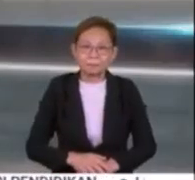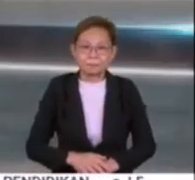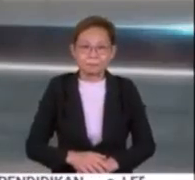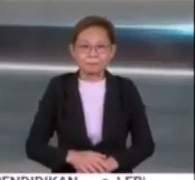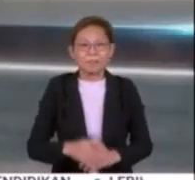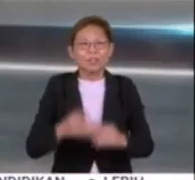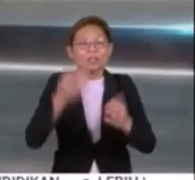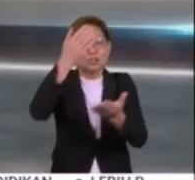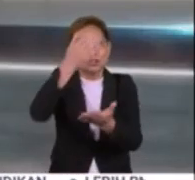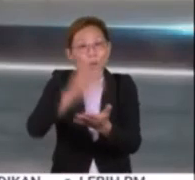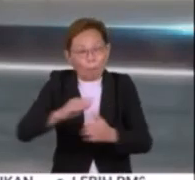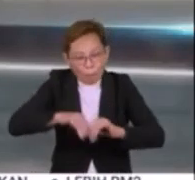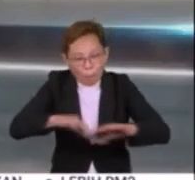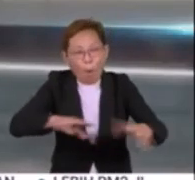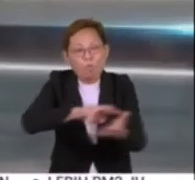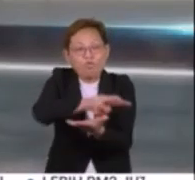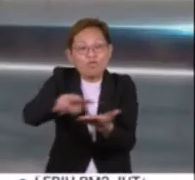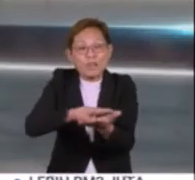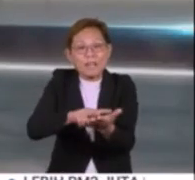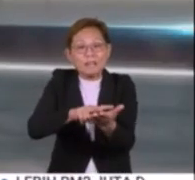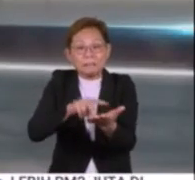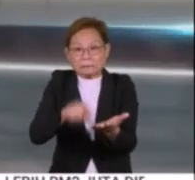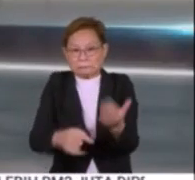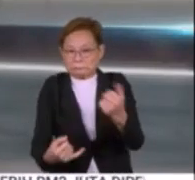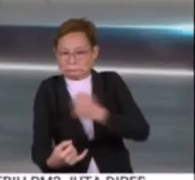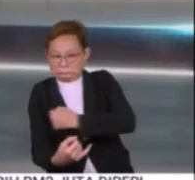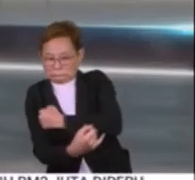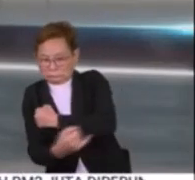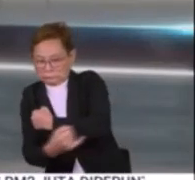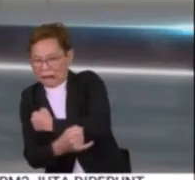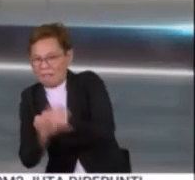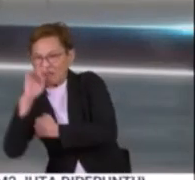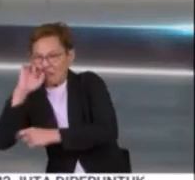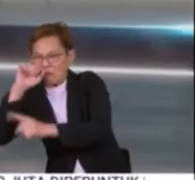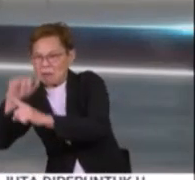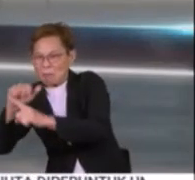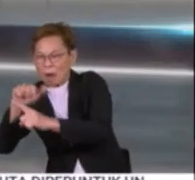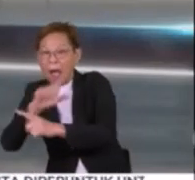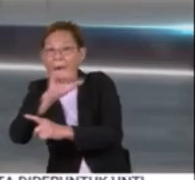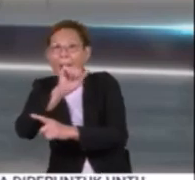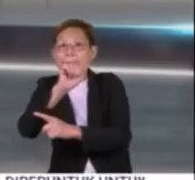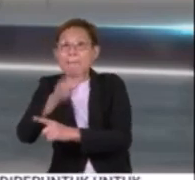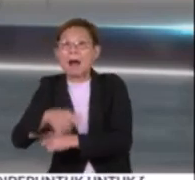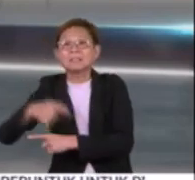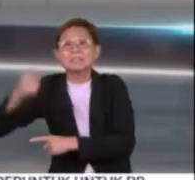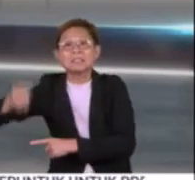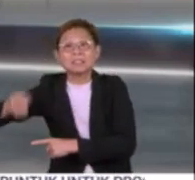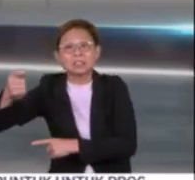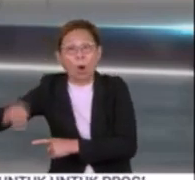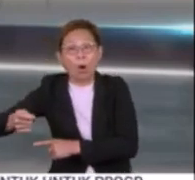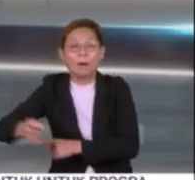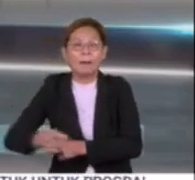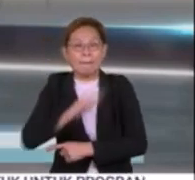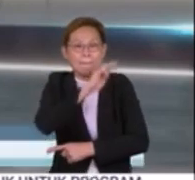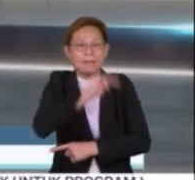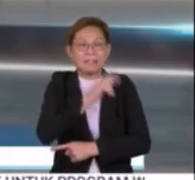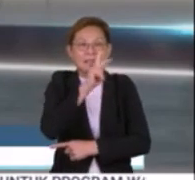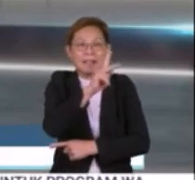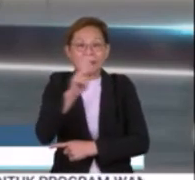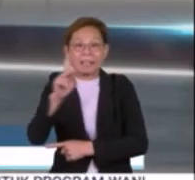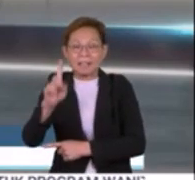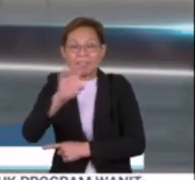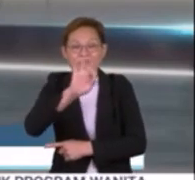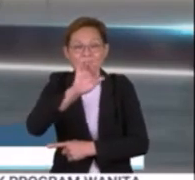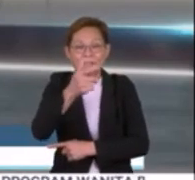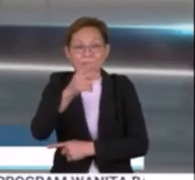Ini pula usaha menangani penyebaran video bersifat provokatif dan fitnah di aplikasi TikTok. Menteri Komunikasi dan Digital Fahmi